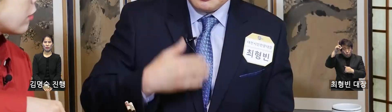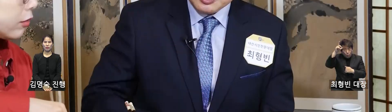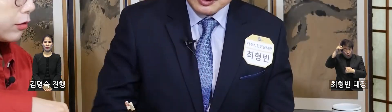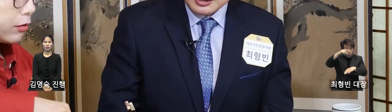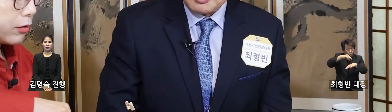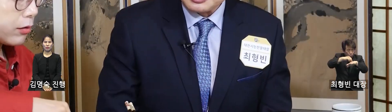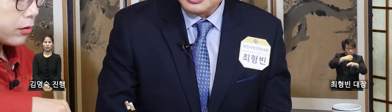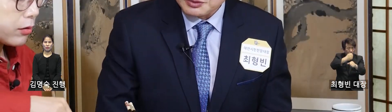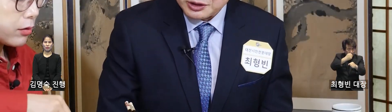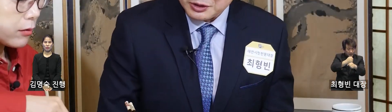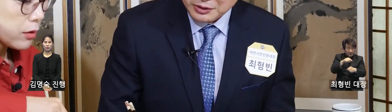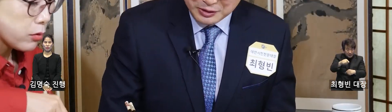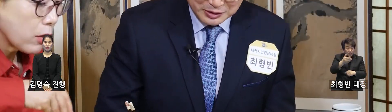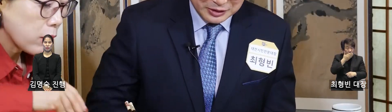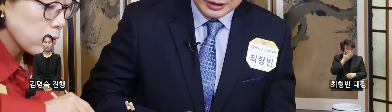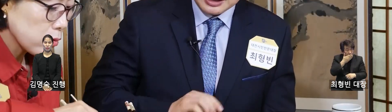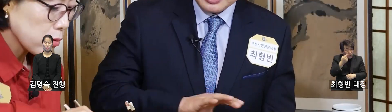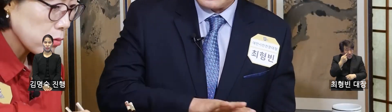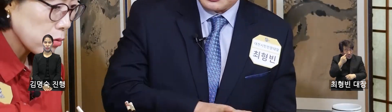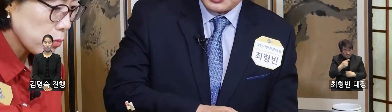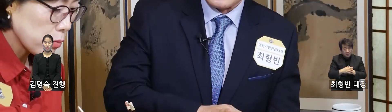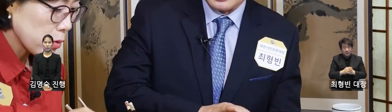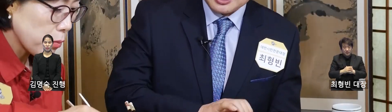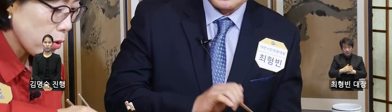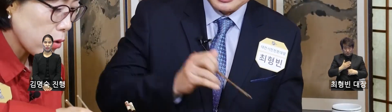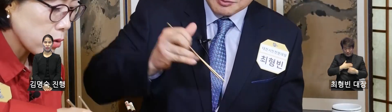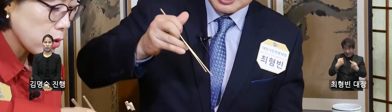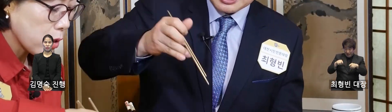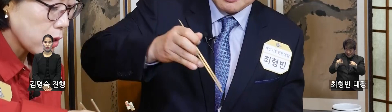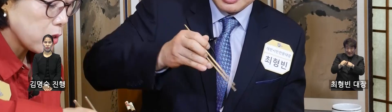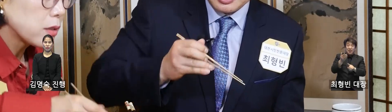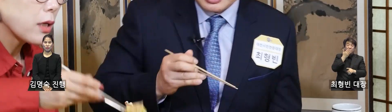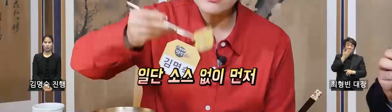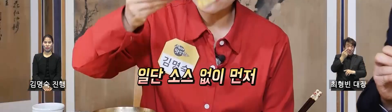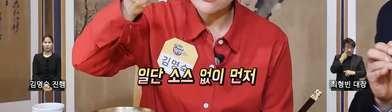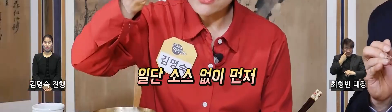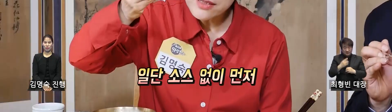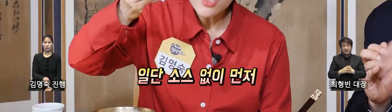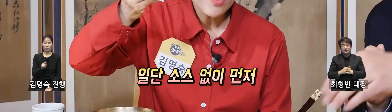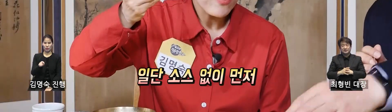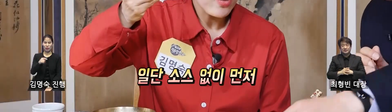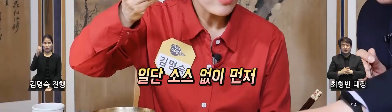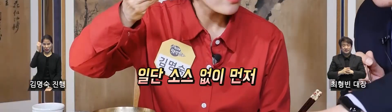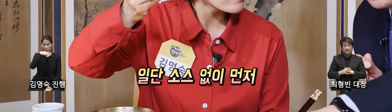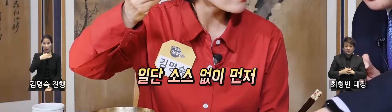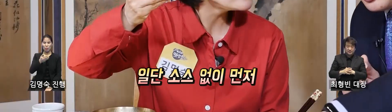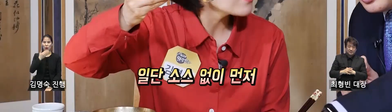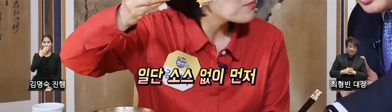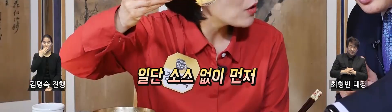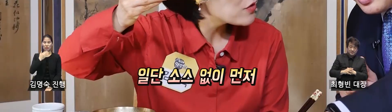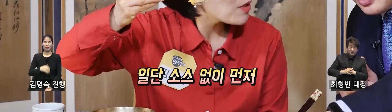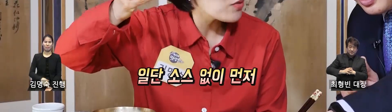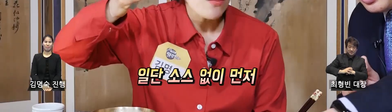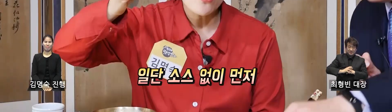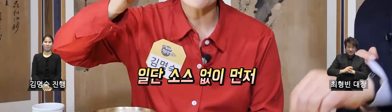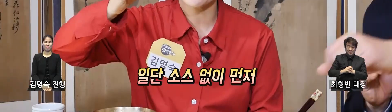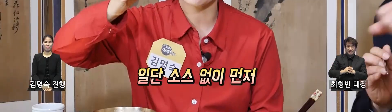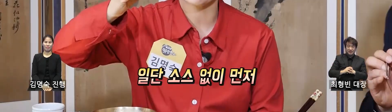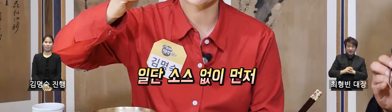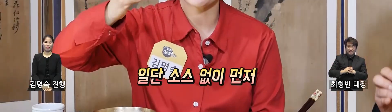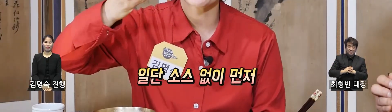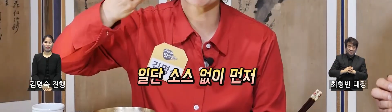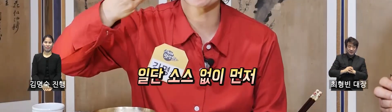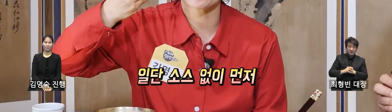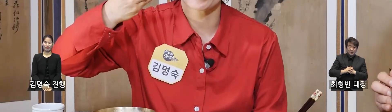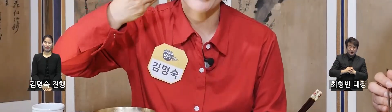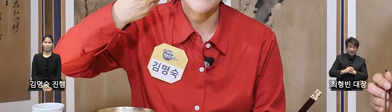26절 한번 드셔 보시죠 어떤가 저도 같이 텀을 먹겠습니다 그러니까 시크 좀 한번 1 소스는 이번편 봤소